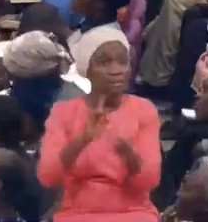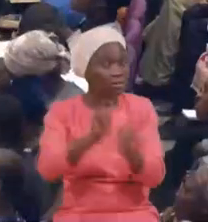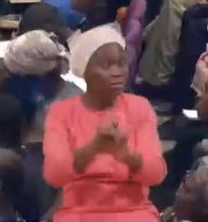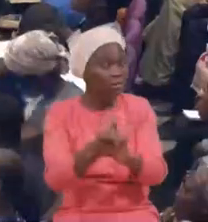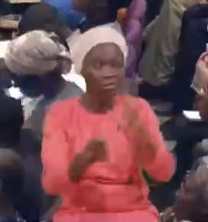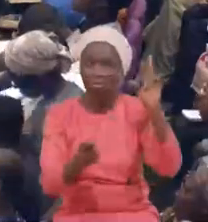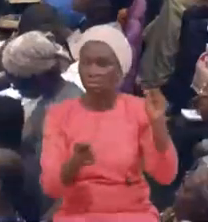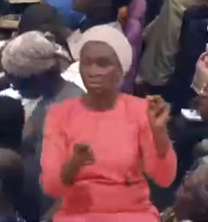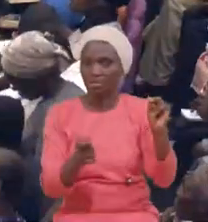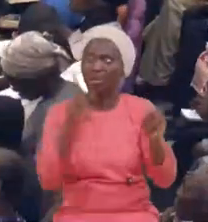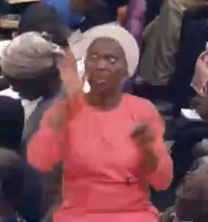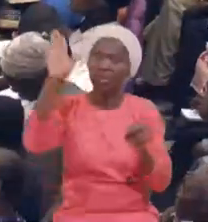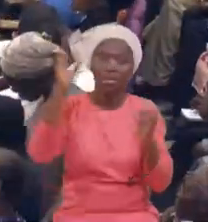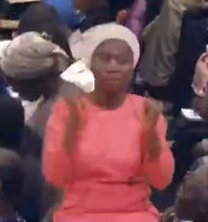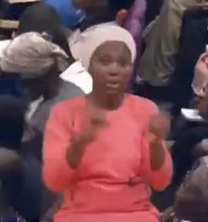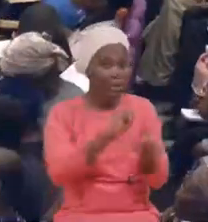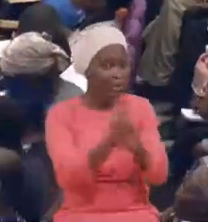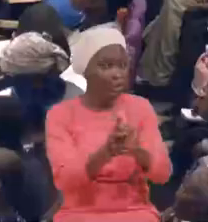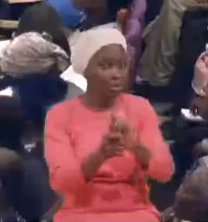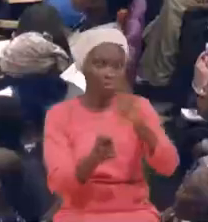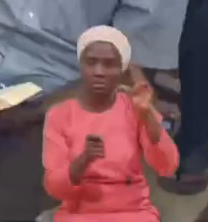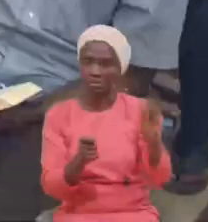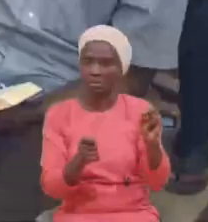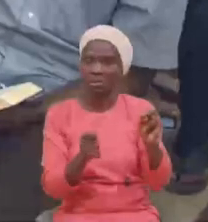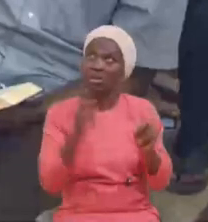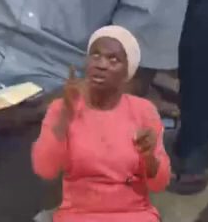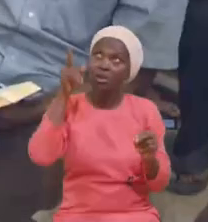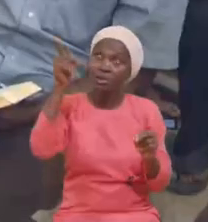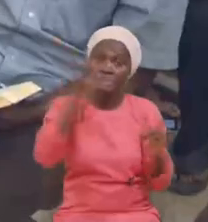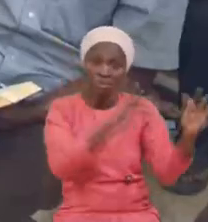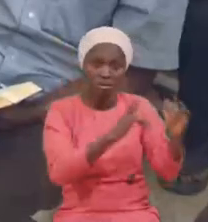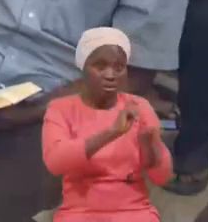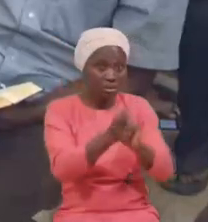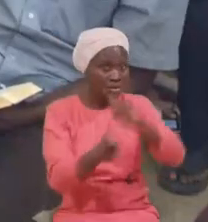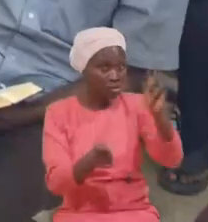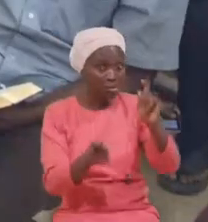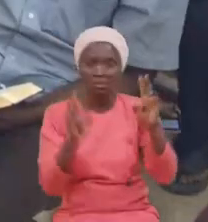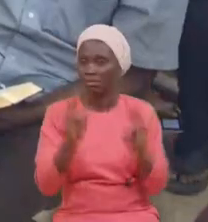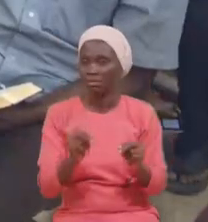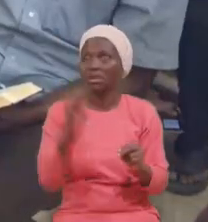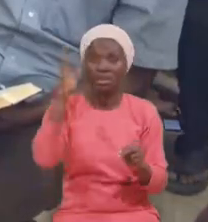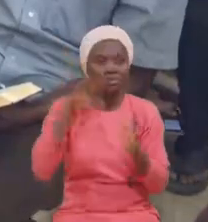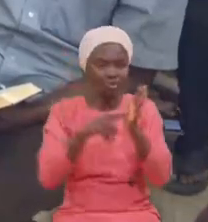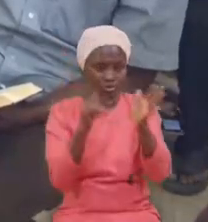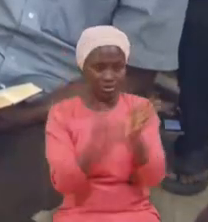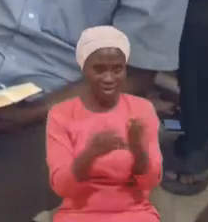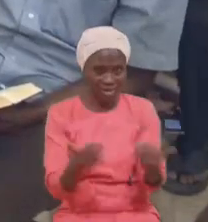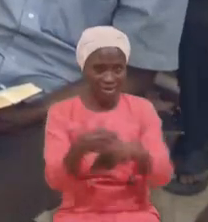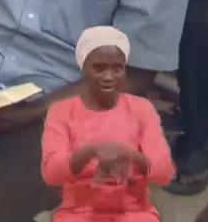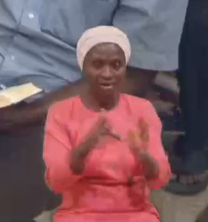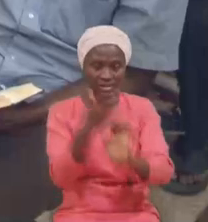Jésus a-t-il changé? Sa puissance a-t-il changé? Sa compassion a-t-elle changé? Il